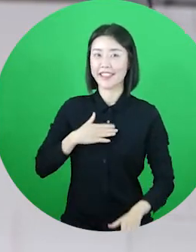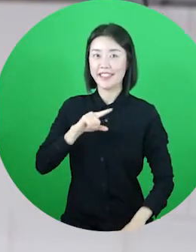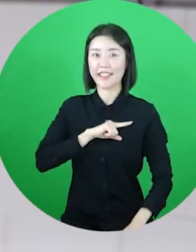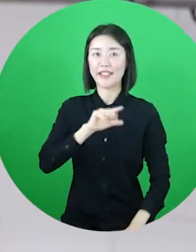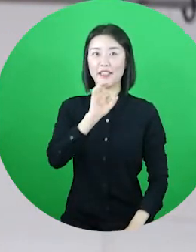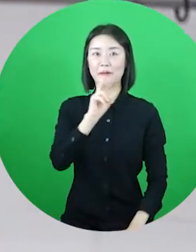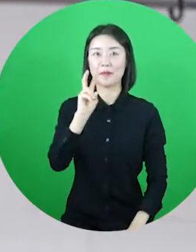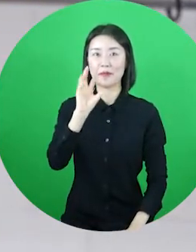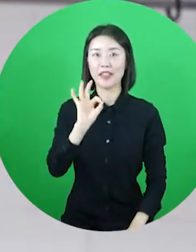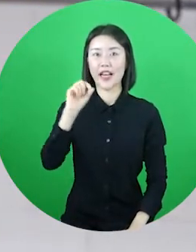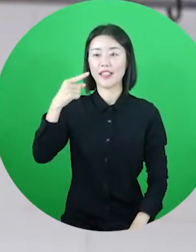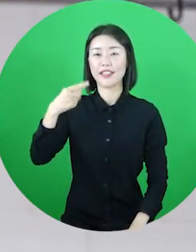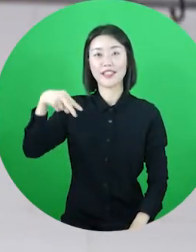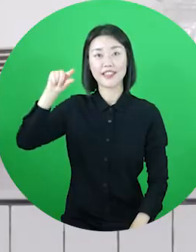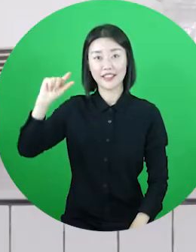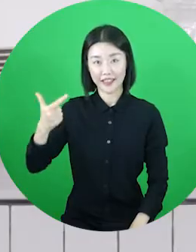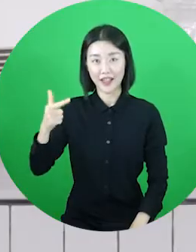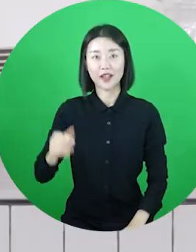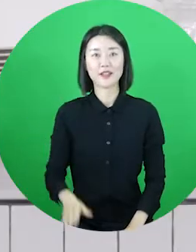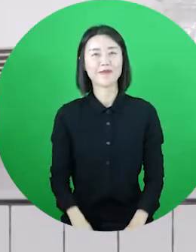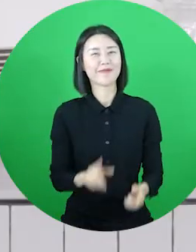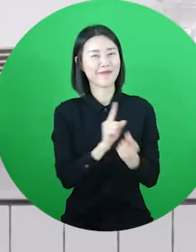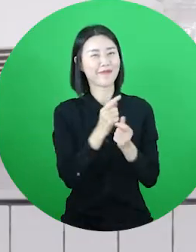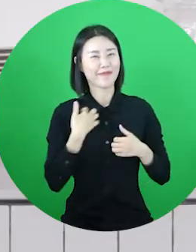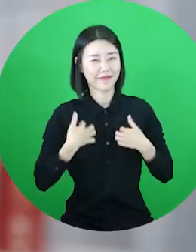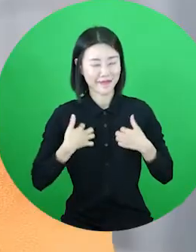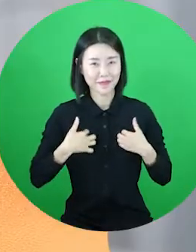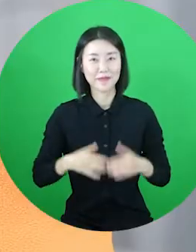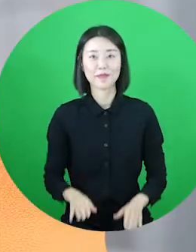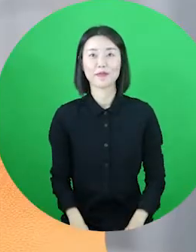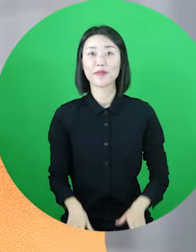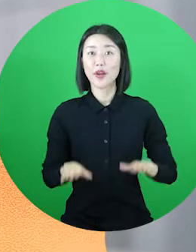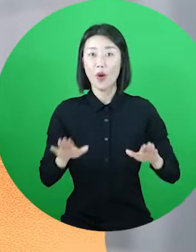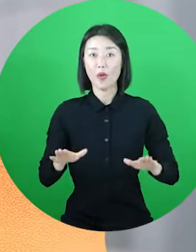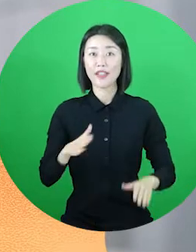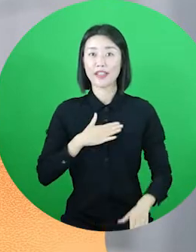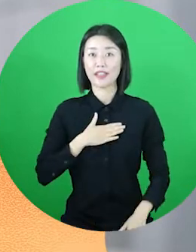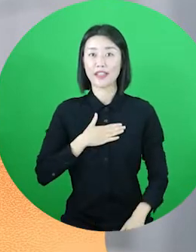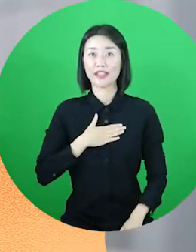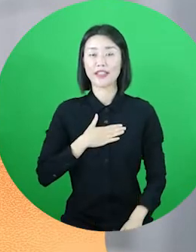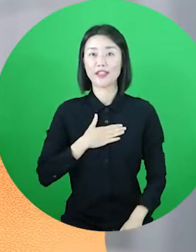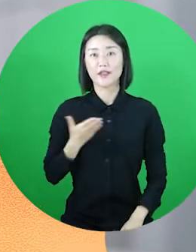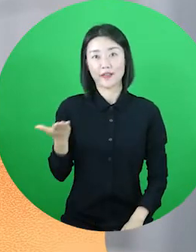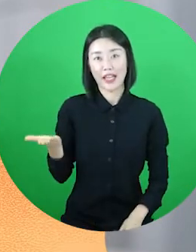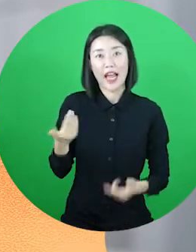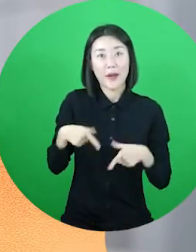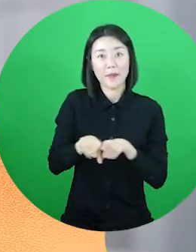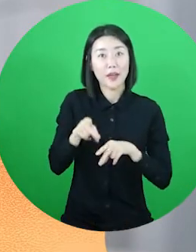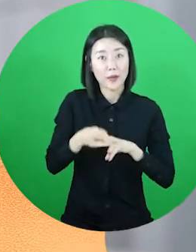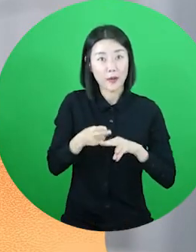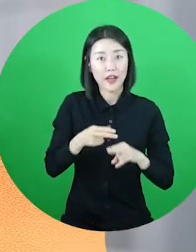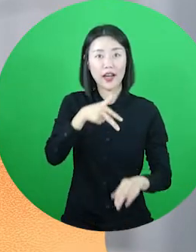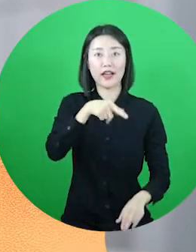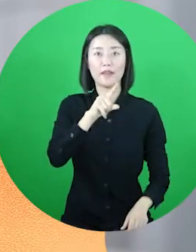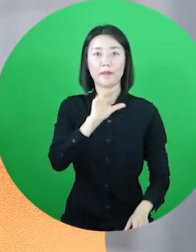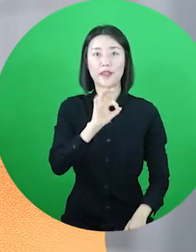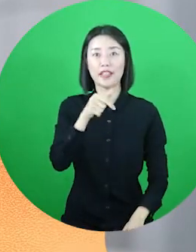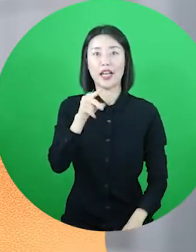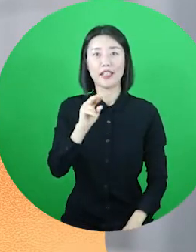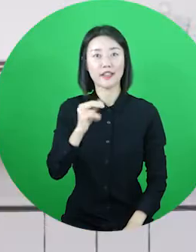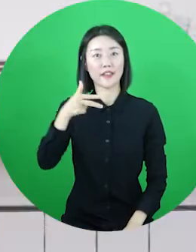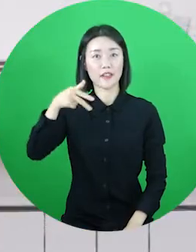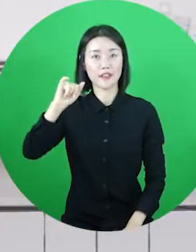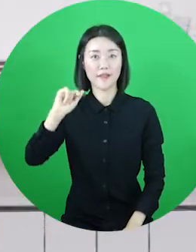저는 양은서입니다. 네, 반가워요. 저는 오늘 요리사님과 함께 요리할 장경진